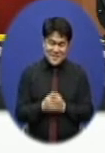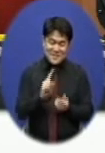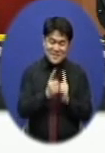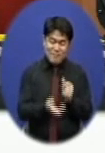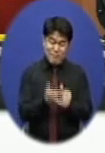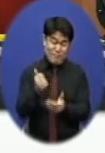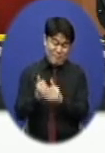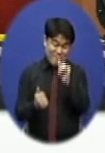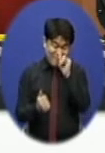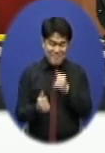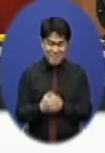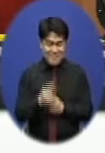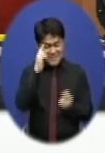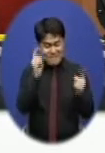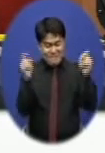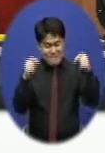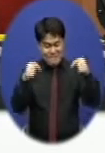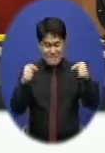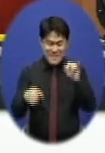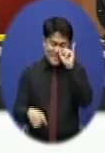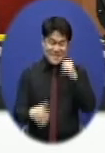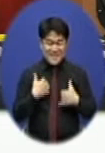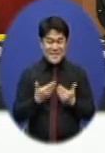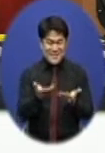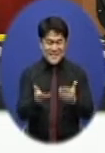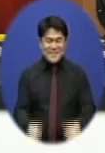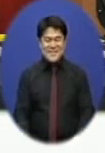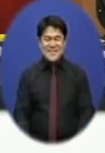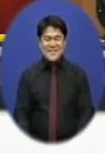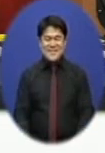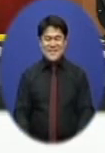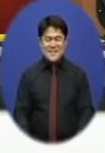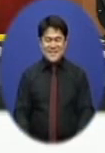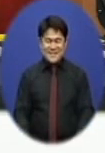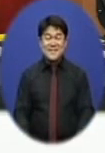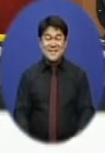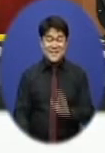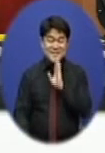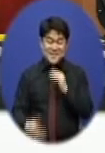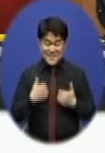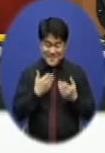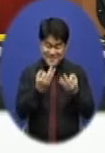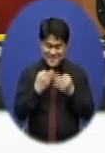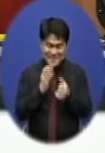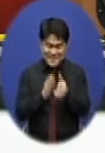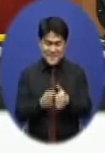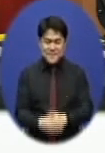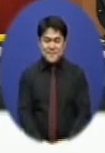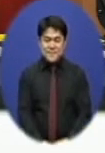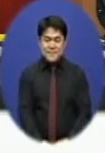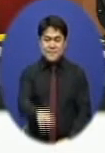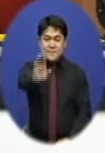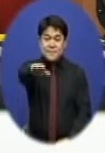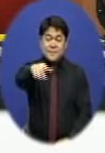격려하시고 서로 정신 차리라고 네. 재밌게들 하시네요. 네. 고맙습니다. 재밌게 봐주십시오. 네. 네. 네.